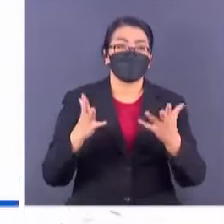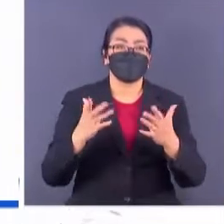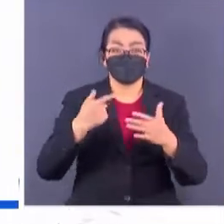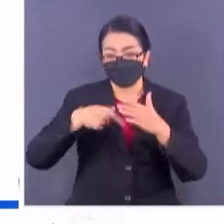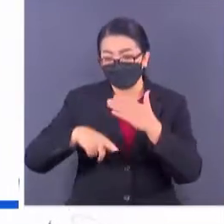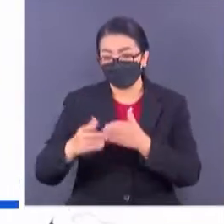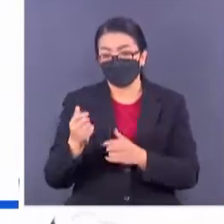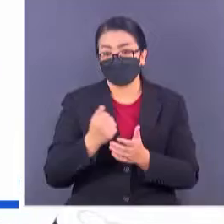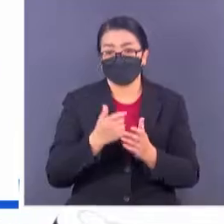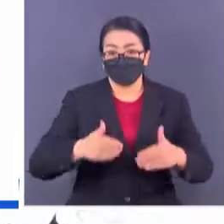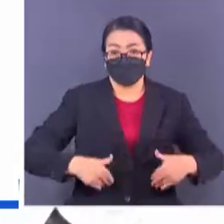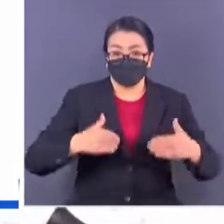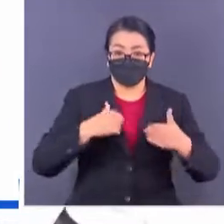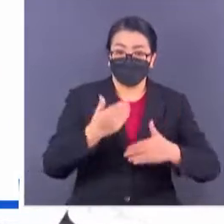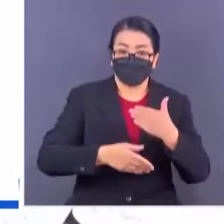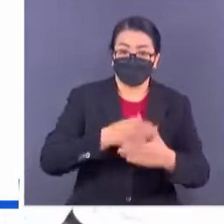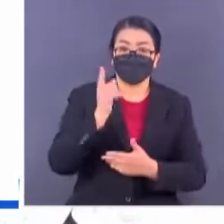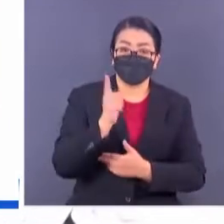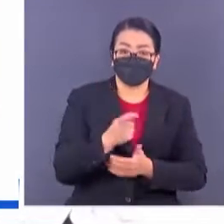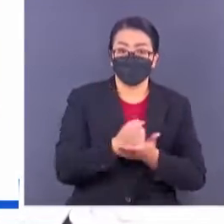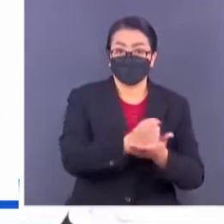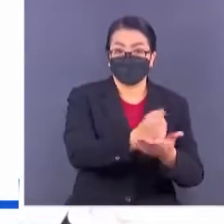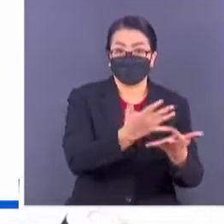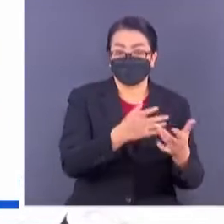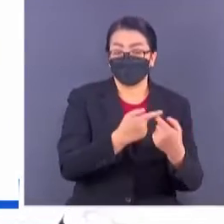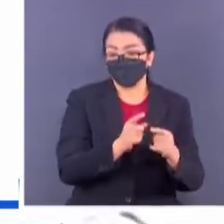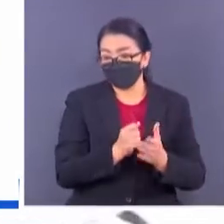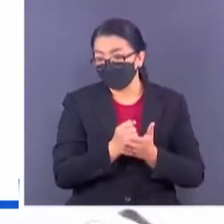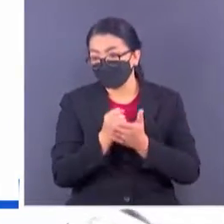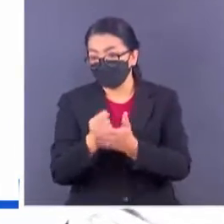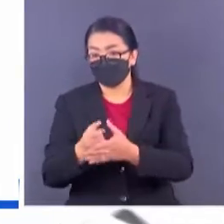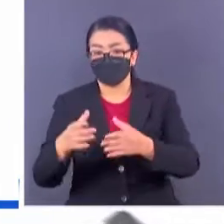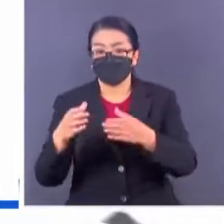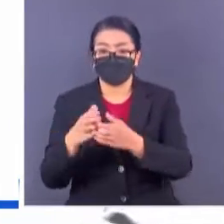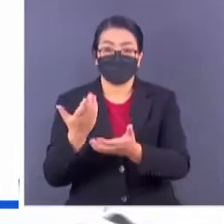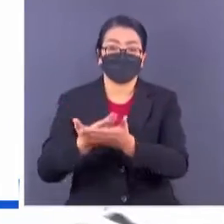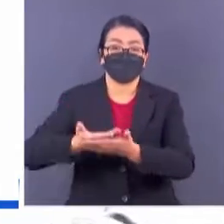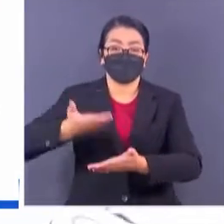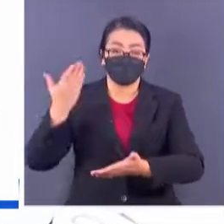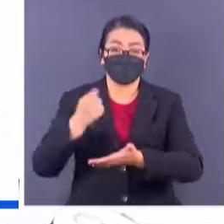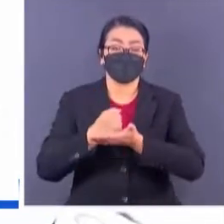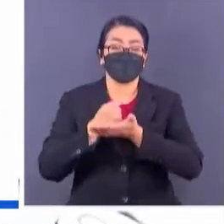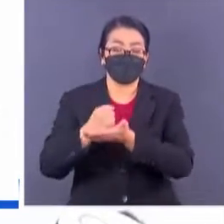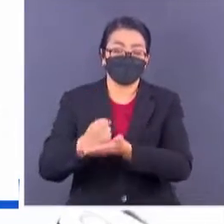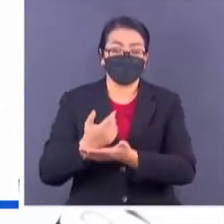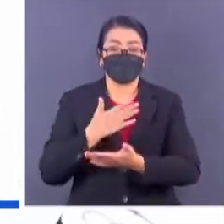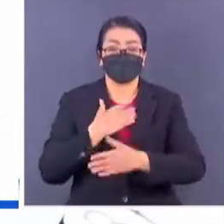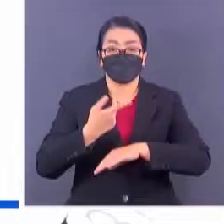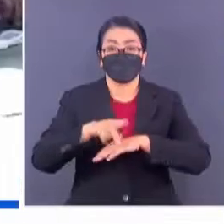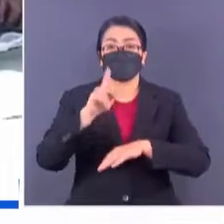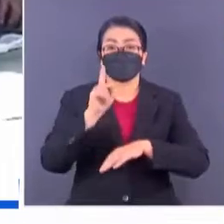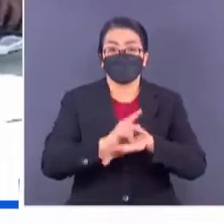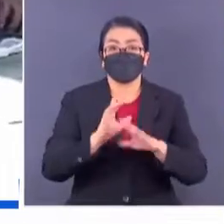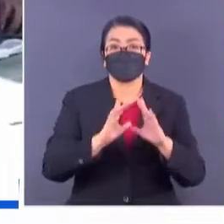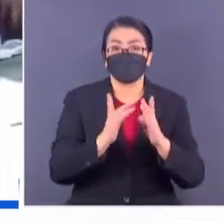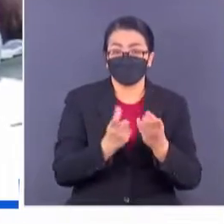ตัวปลอมนะคะในความรู้สึกของเขาเป็นแบบนั้นกลุ่มผู้ค้าสลากนำโดยนายจิรศักดิ์น้อยก่ำประธานชมรมเครือข่ายผู้ค้าลอตเตอรี่ร